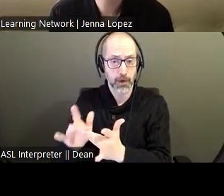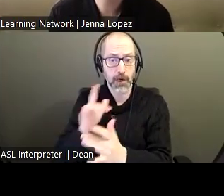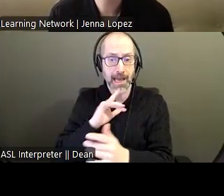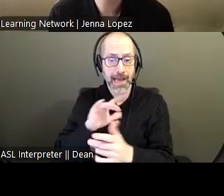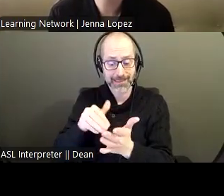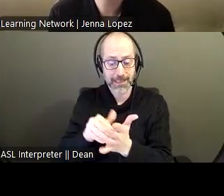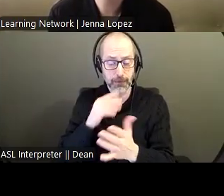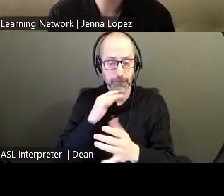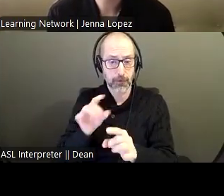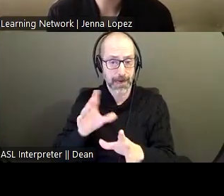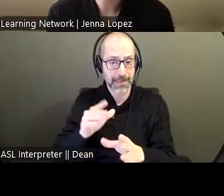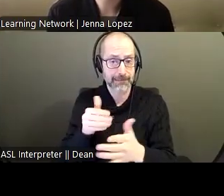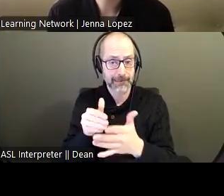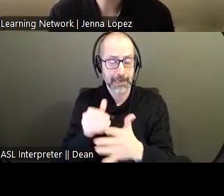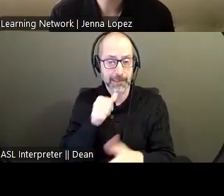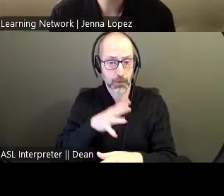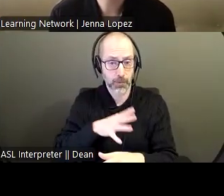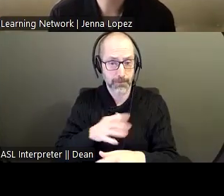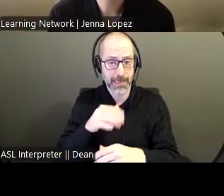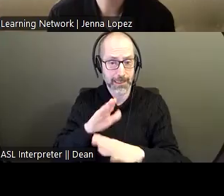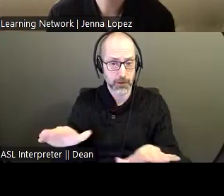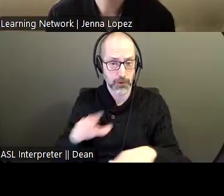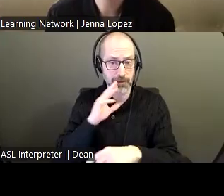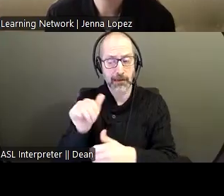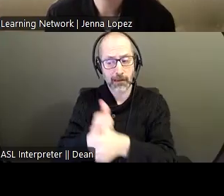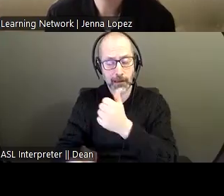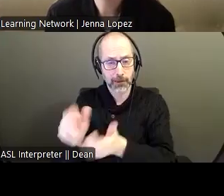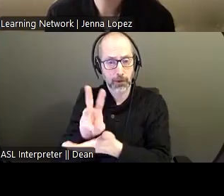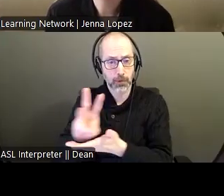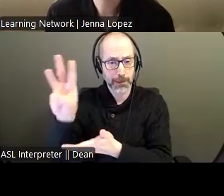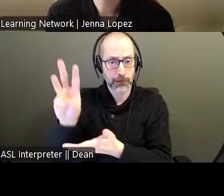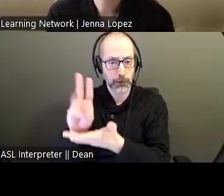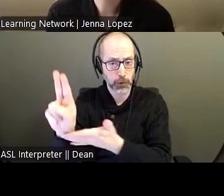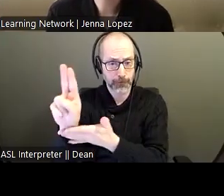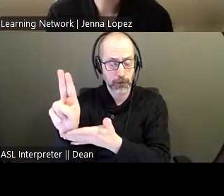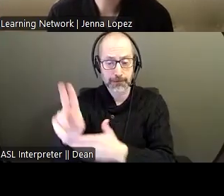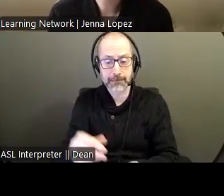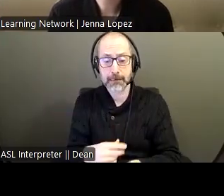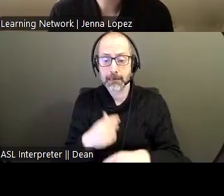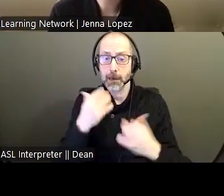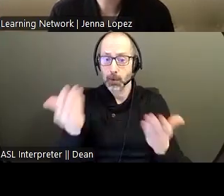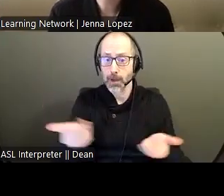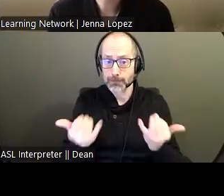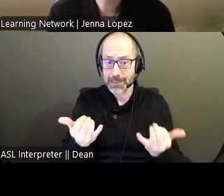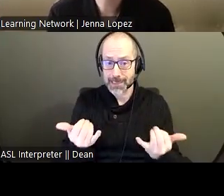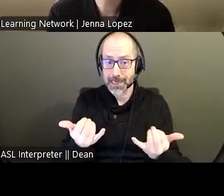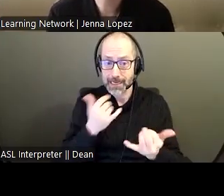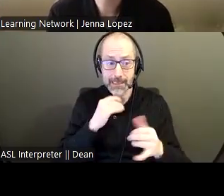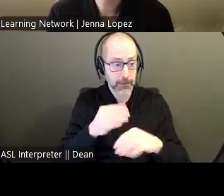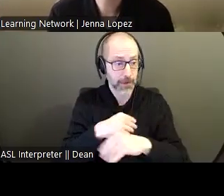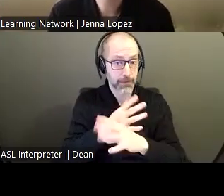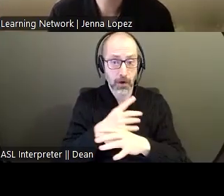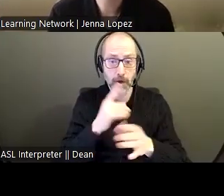et du Centre de recherche et d'éducation sur la violence envers les femmes et les enfants, le CRUVAC, de l'Université Western. Bienvenue au